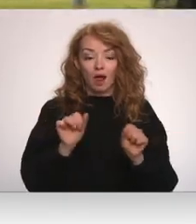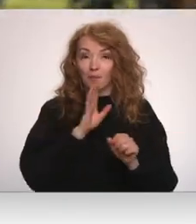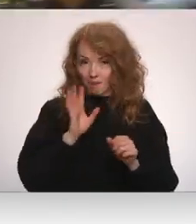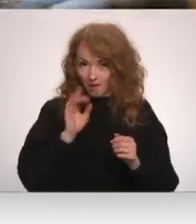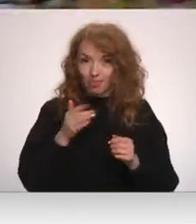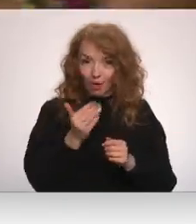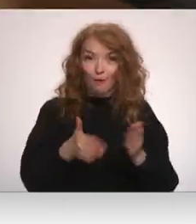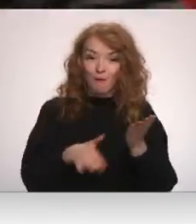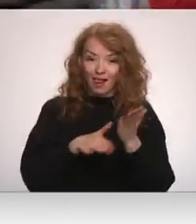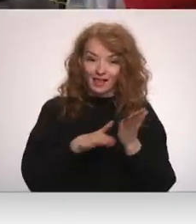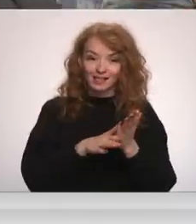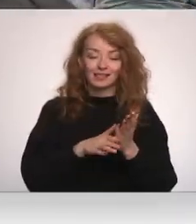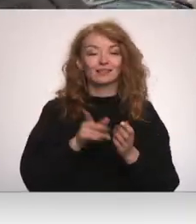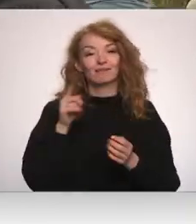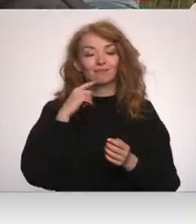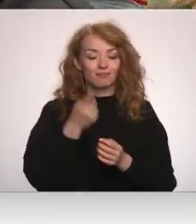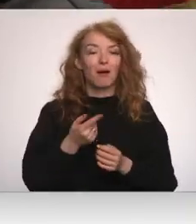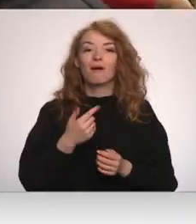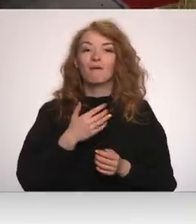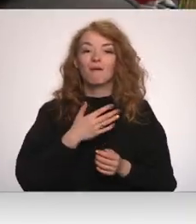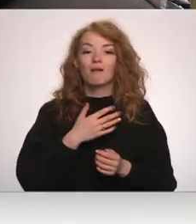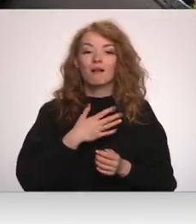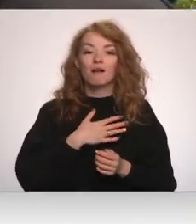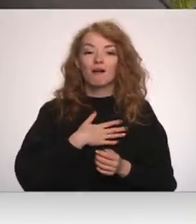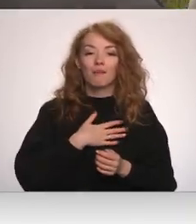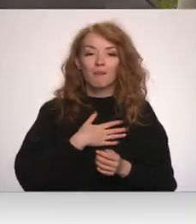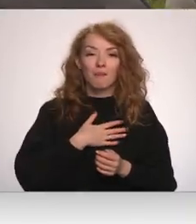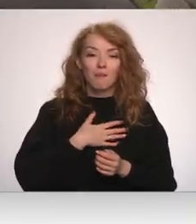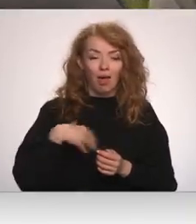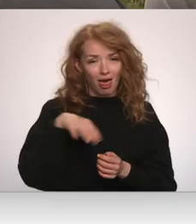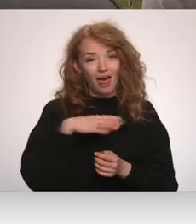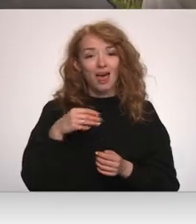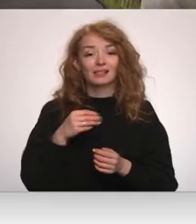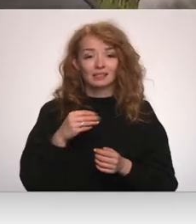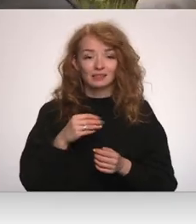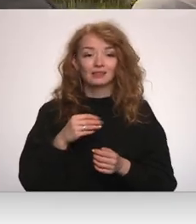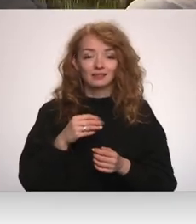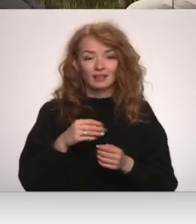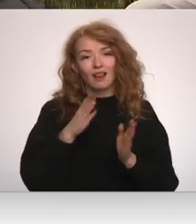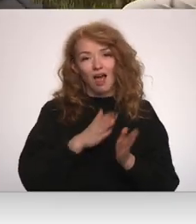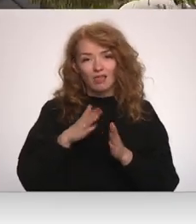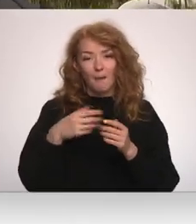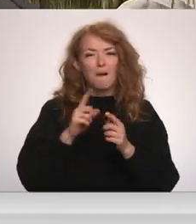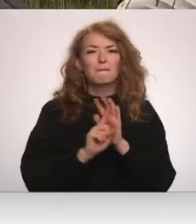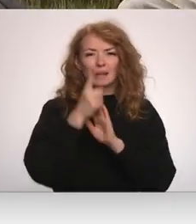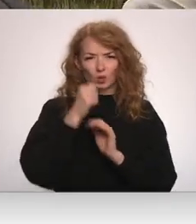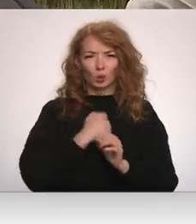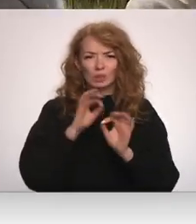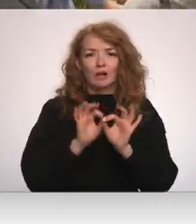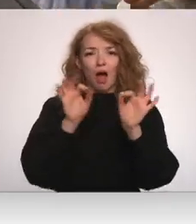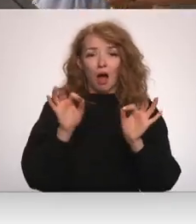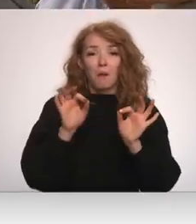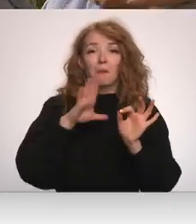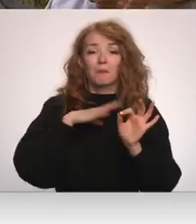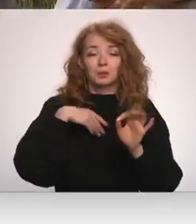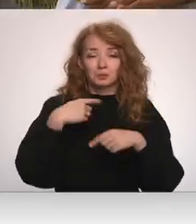jā, vai nesanāk īpaši šur sākumā? Nē, man Emi. Nu, kaut kā mēs tinamies. Grūtākais ir iesākt, pēc tam jau kaut kā tas